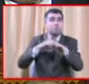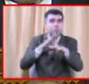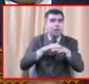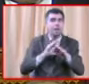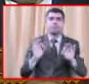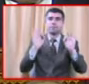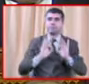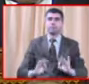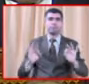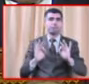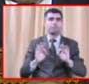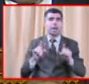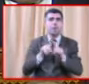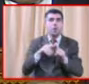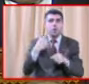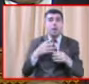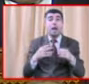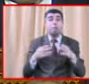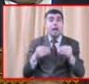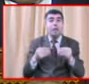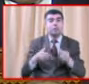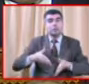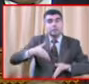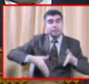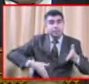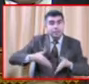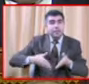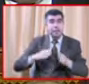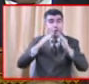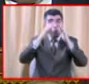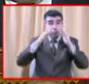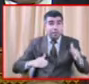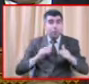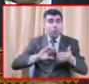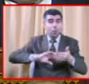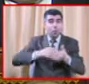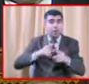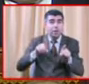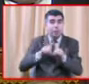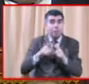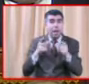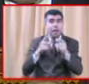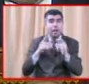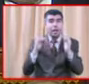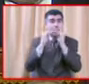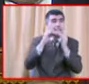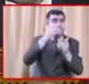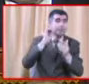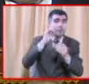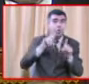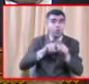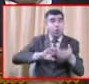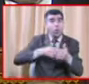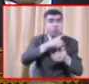التحتية، طريق ديال استفضبة، وكذلك يعني قنطرة أوريكا وقنطرة تمازوز وقنطرة أي تورير وقنطرة تغدوين. كاين واحد